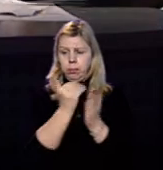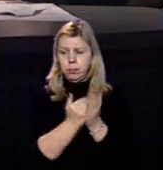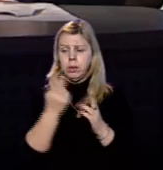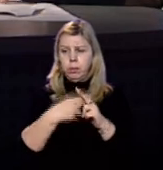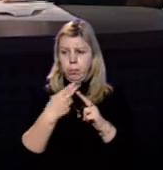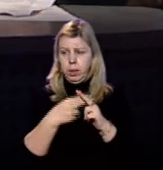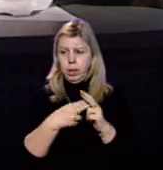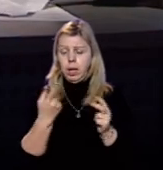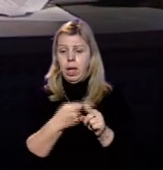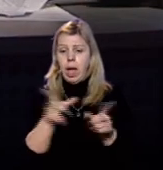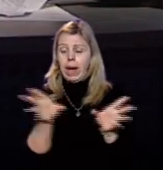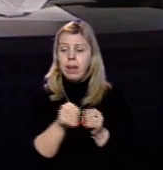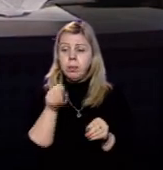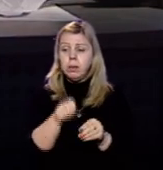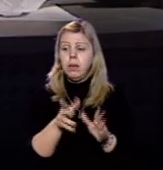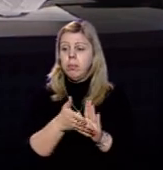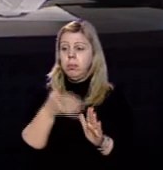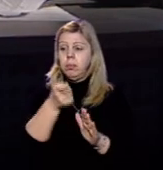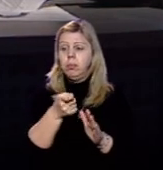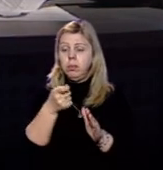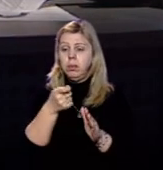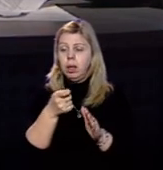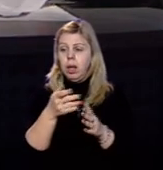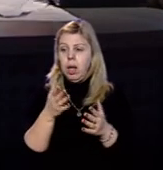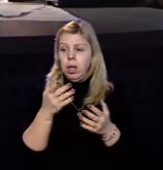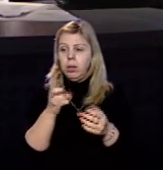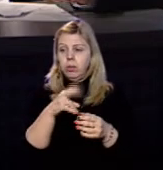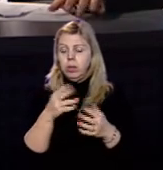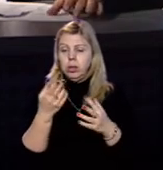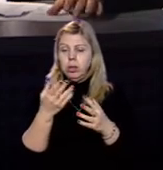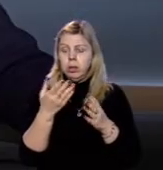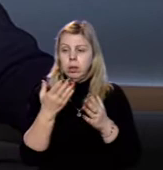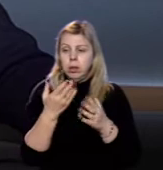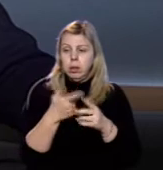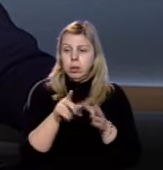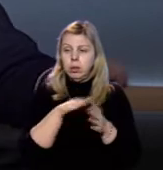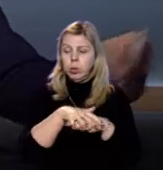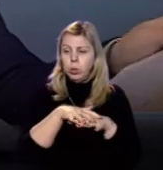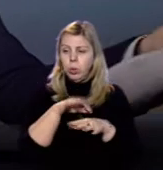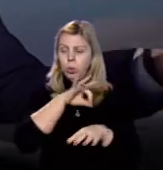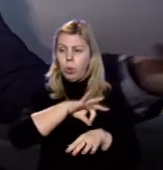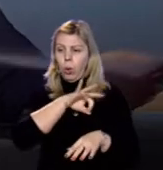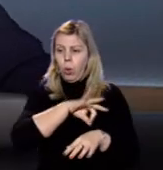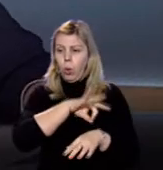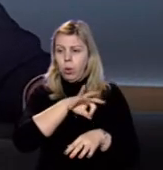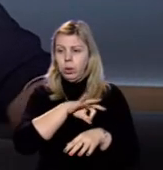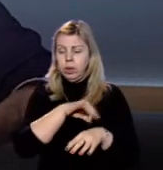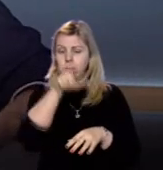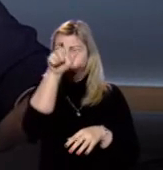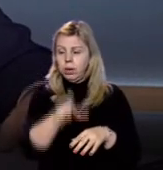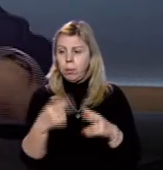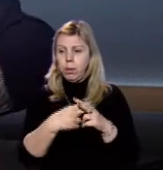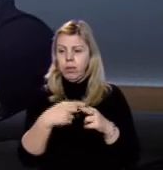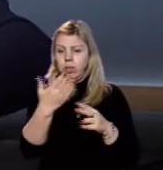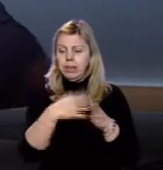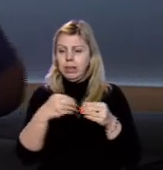пільг. Разом з тим, по даній категорії пільга розраховується з урахуванням доходів даного пільговика і членів